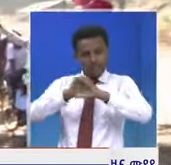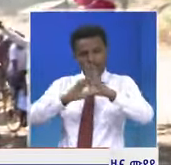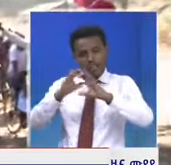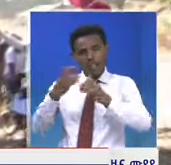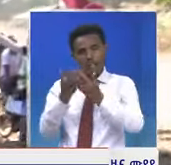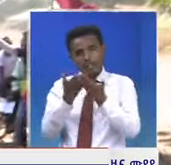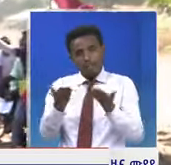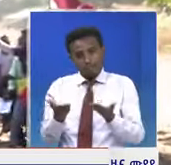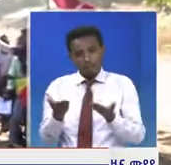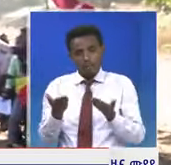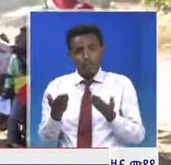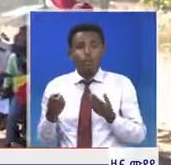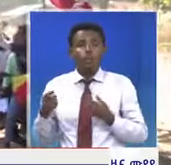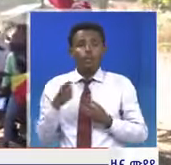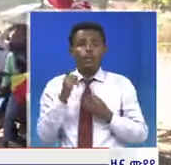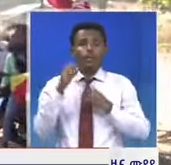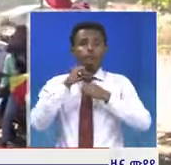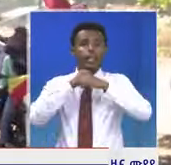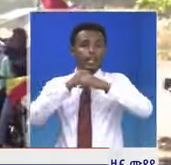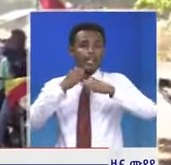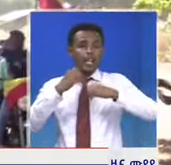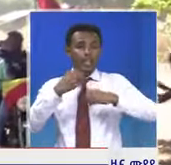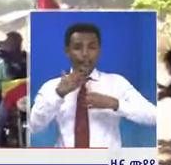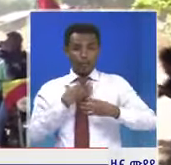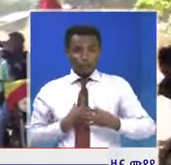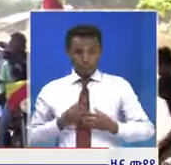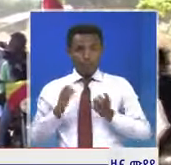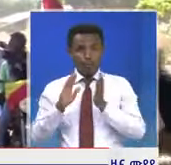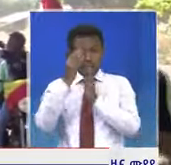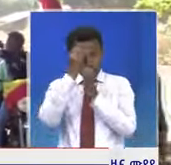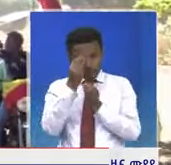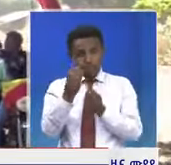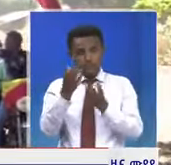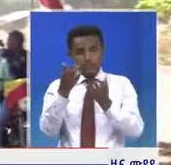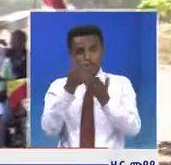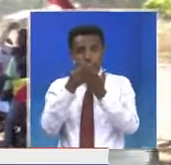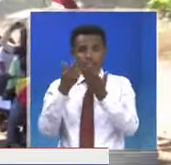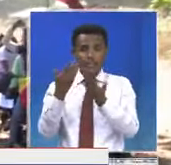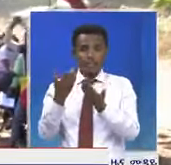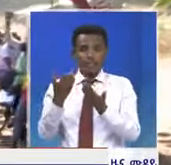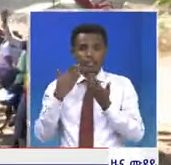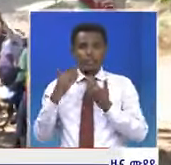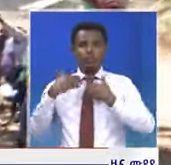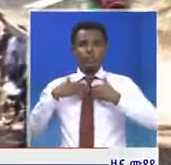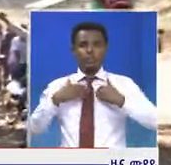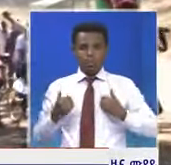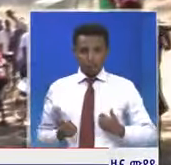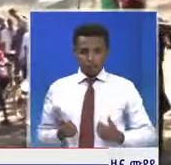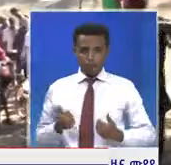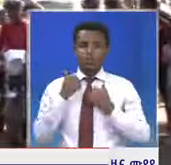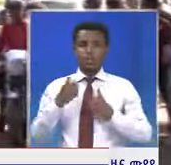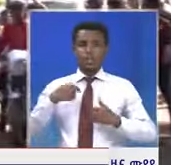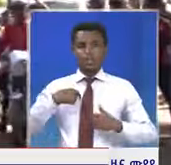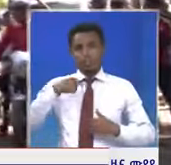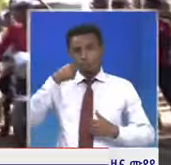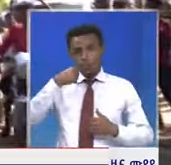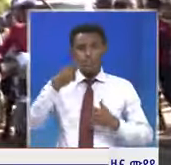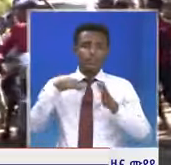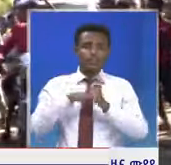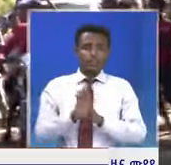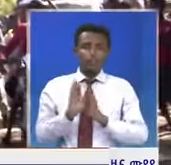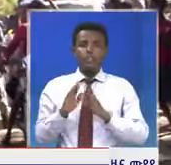መመዝገባቸውን ተናግረዋል። ሀገር እንዳትደፈርና አንድነታችን እንዲጠናከር ወጣቱ የሀገር መከላከያ ሰራዊትን የኔ ነው ብሎ እንዲቀላቀል